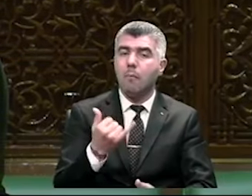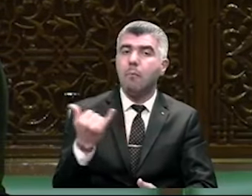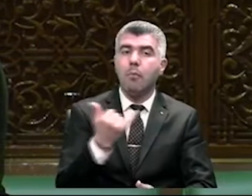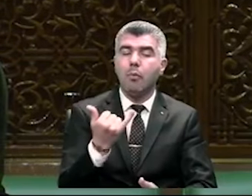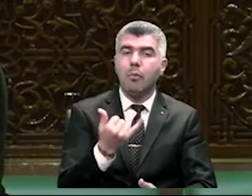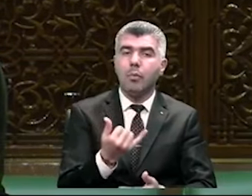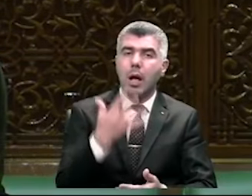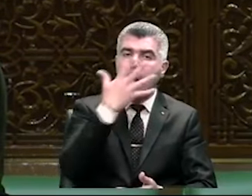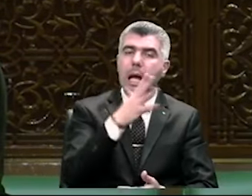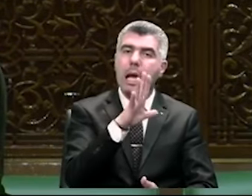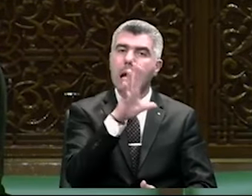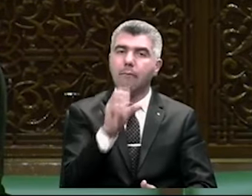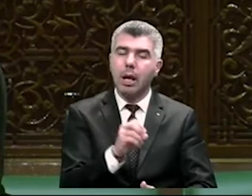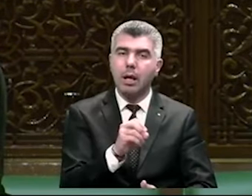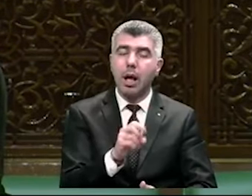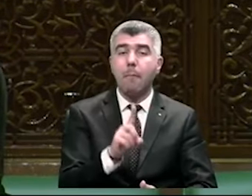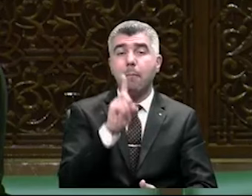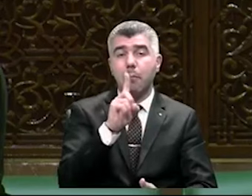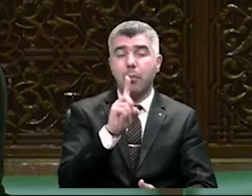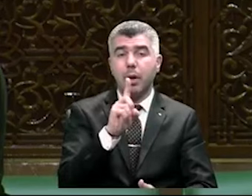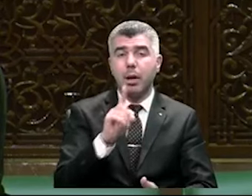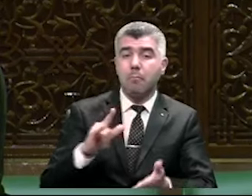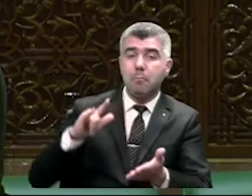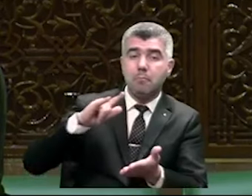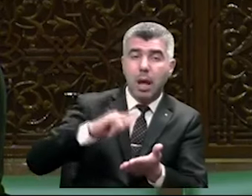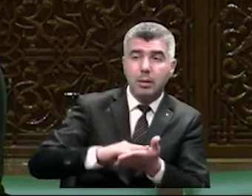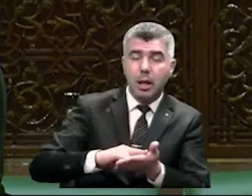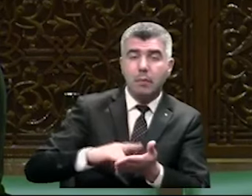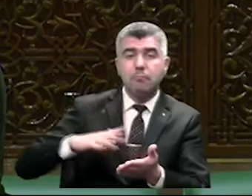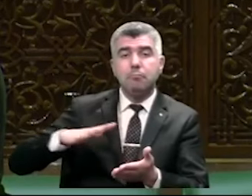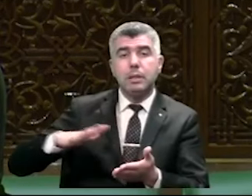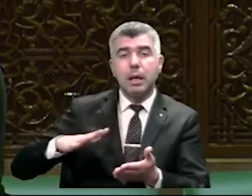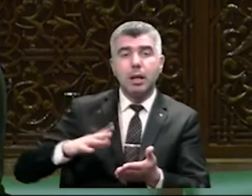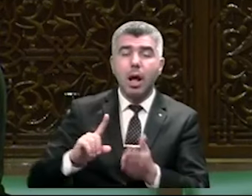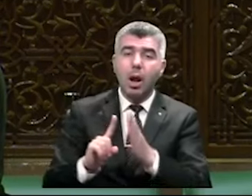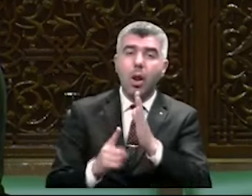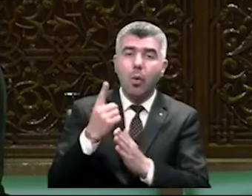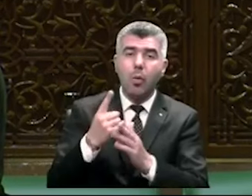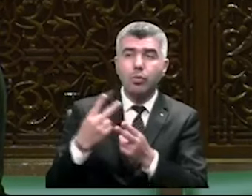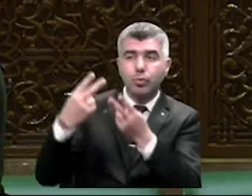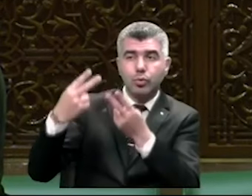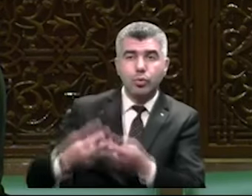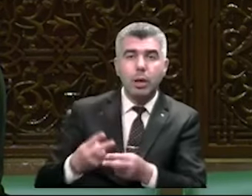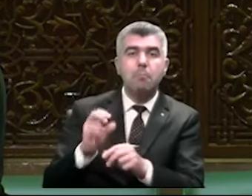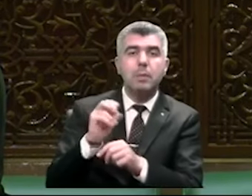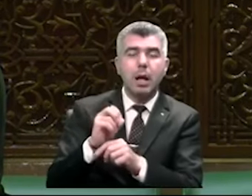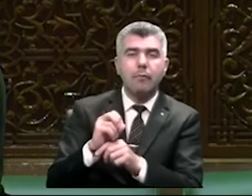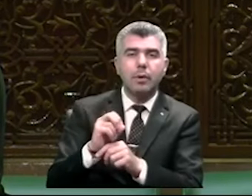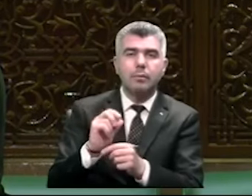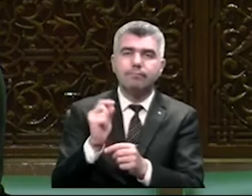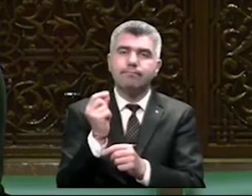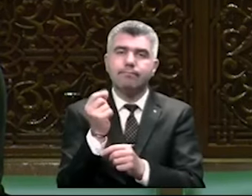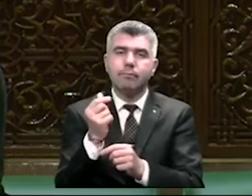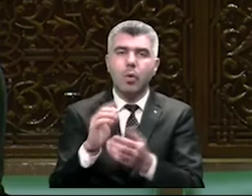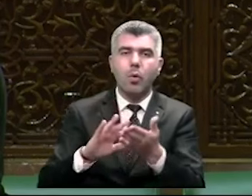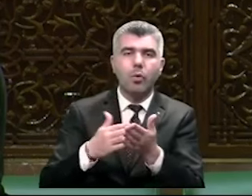تطورا في افريقيا الا ان وسائل النقل من والى المطارات كاول قطاع يستقبل زوار المملكه يبقى محدودا ولا يرقى